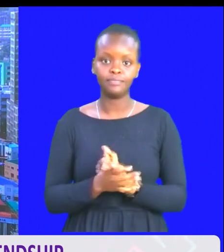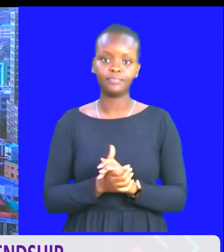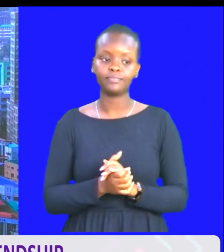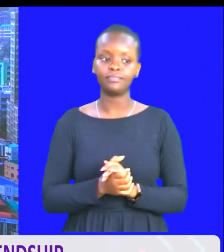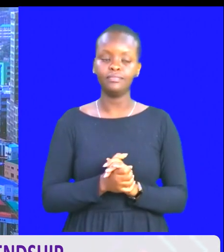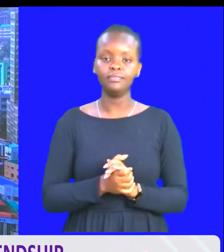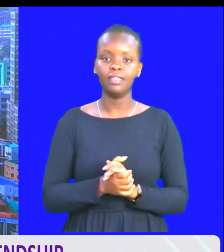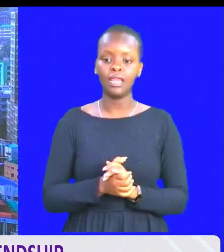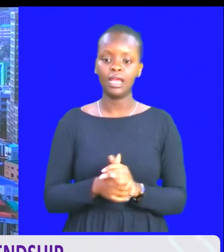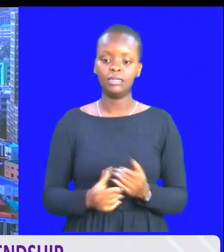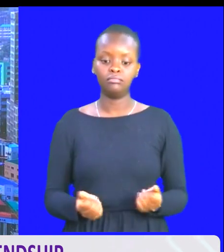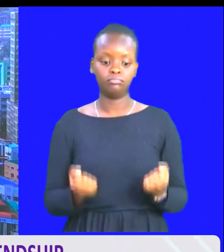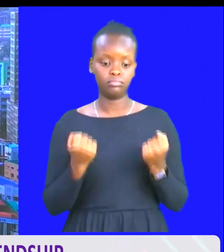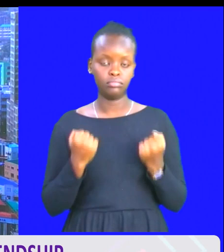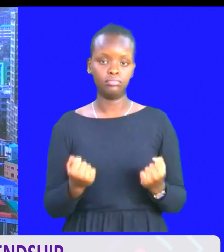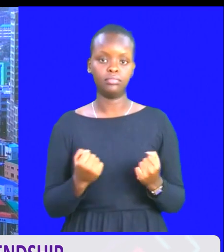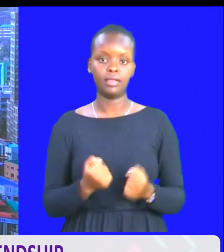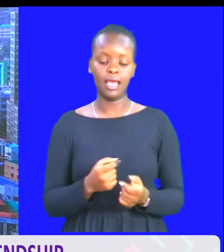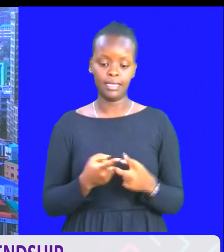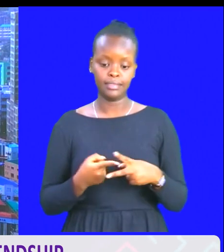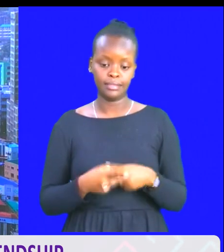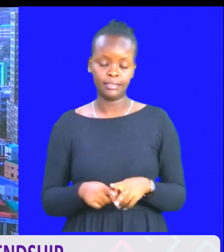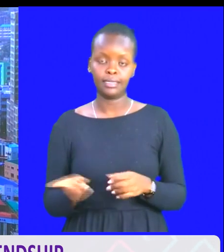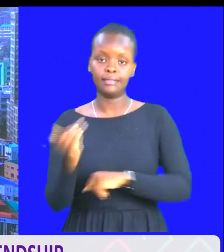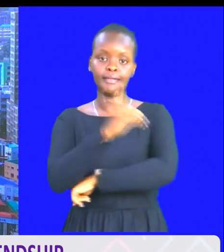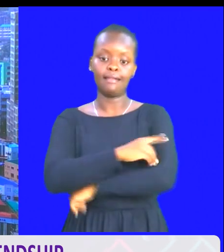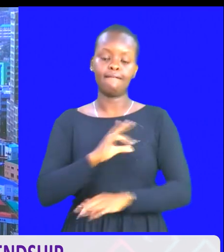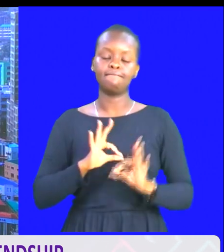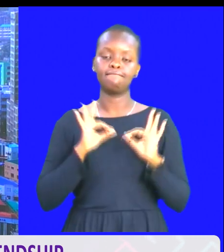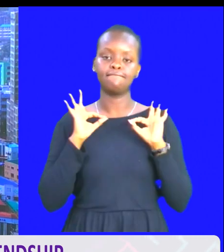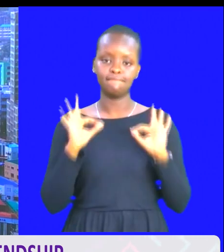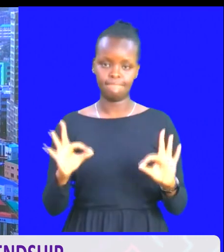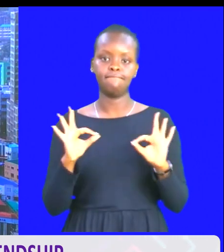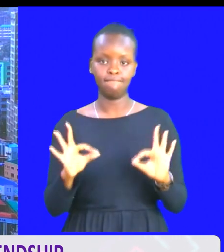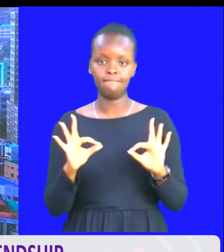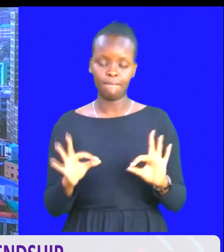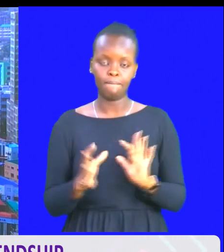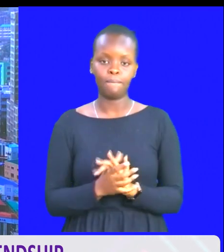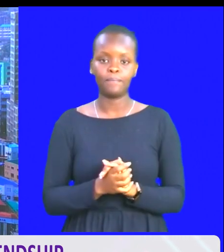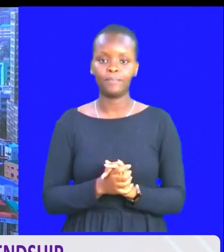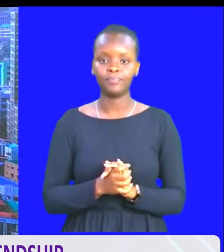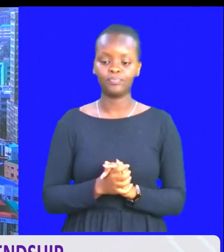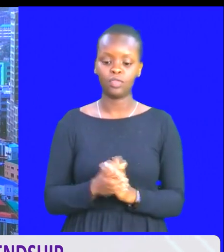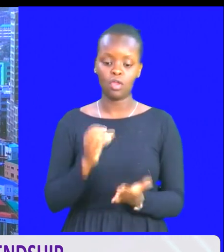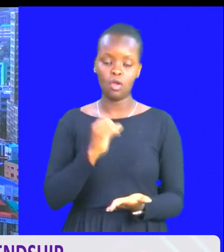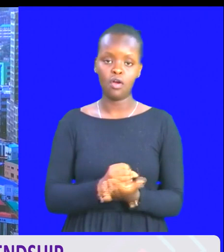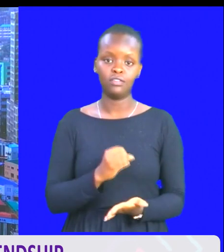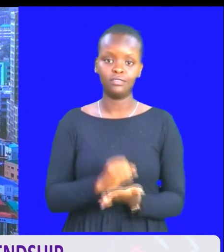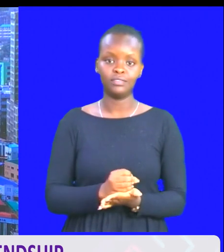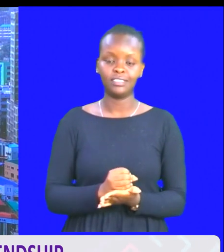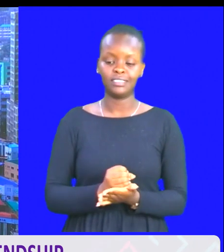pale nipige zoezi. I start off the week fresh, I start off my day fresh. Unapata? Unakaa book kama ukiwa ofisini unaangalia vitu na third